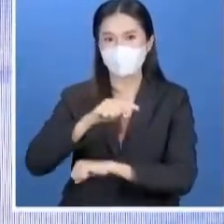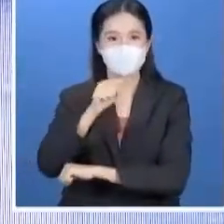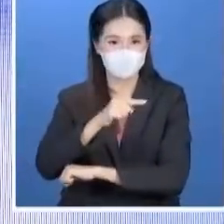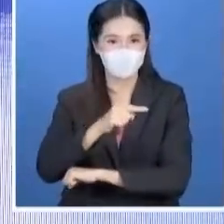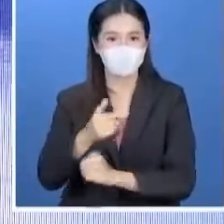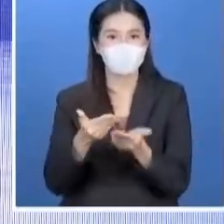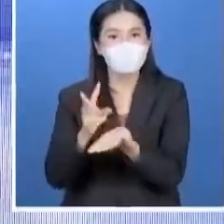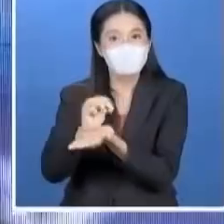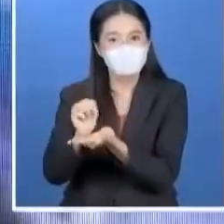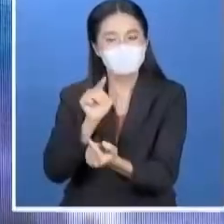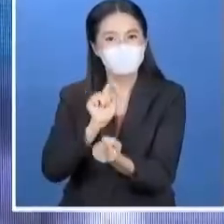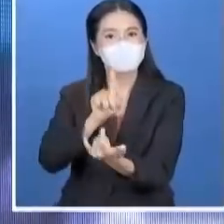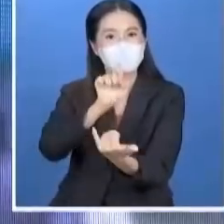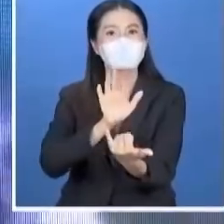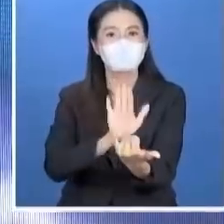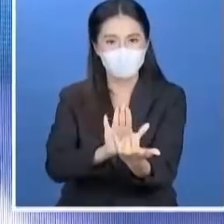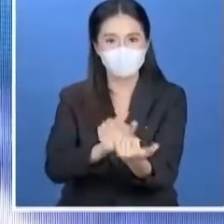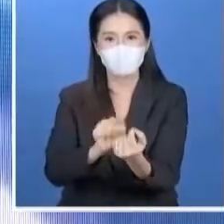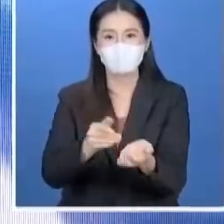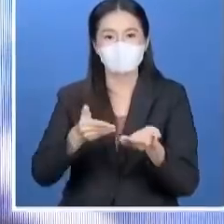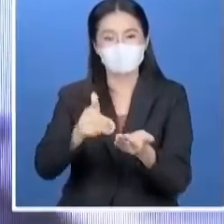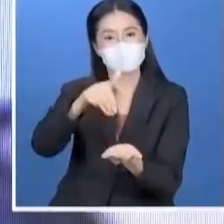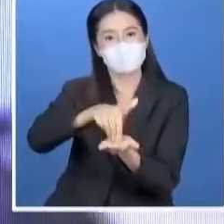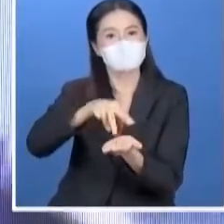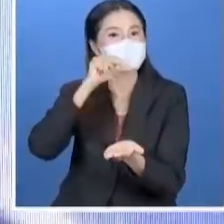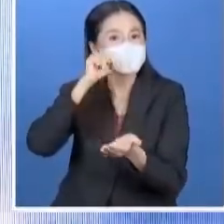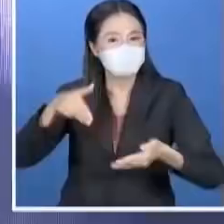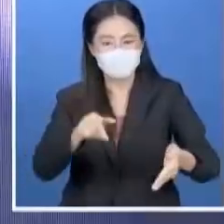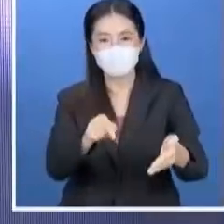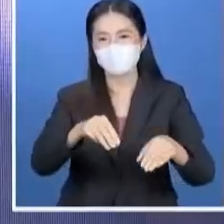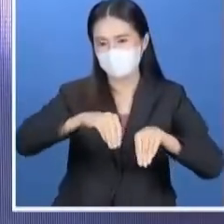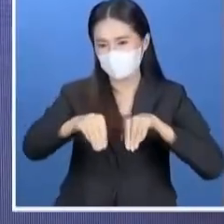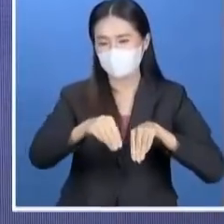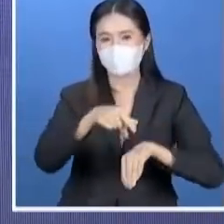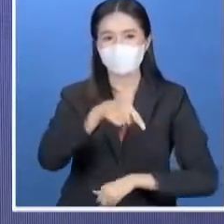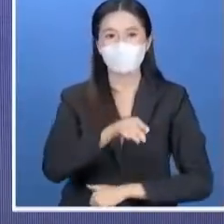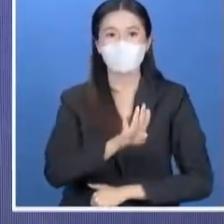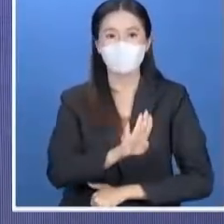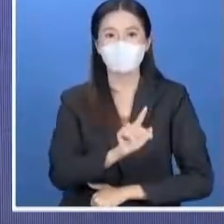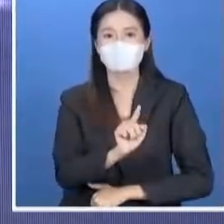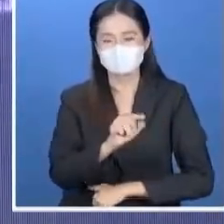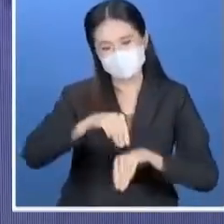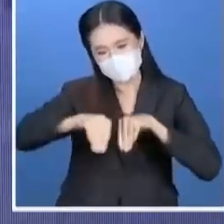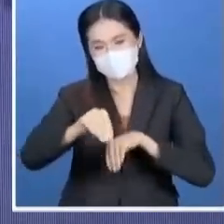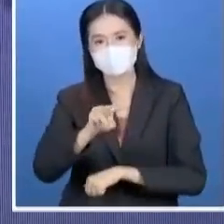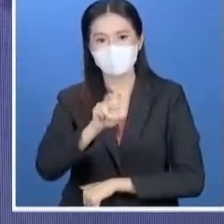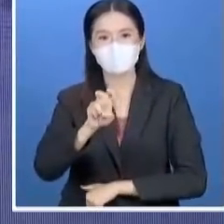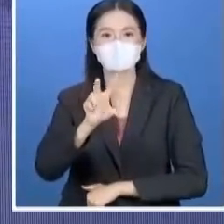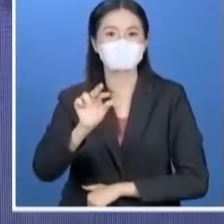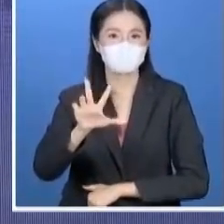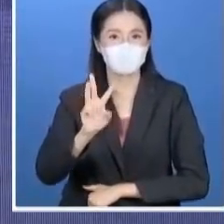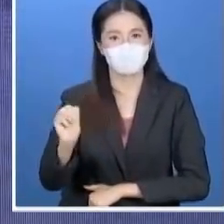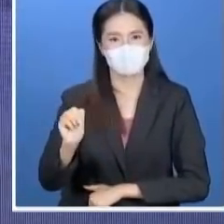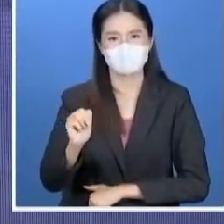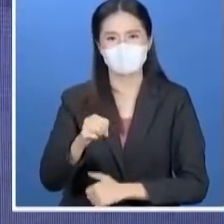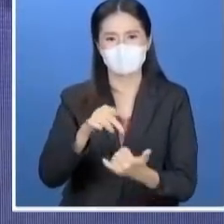ที่กู้ภัยได้พบร่างของคุณแตงโมที่บริเวณกลางแม่น้ำเจ้าพระยาห่างจากท่าเรือพิบูลสงคราม235เมตรโดย